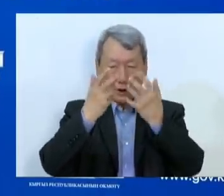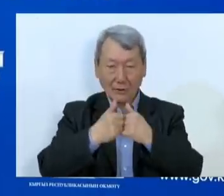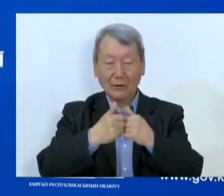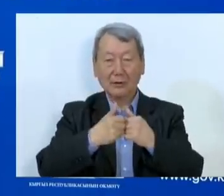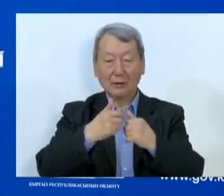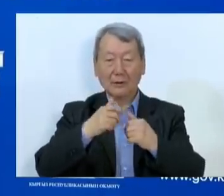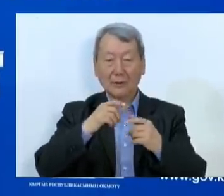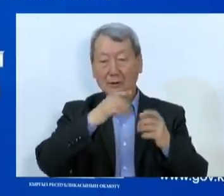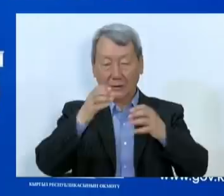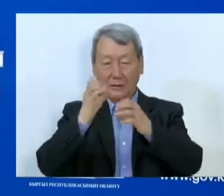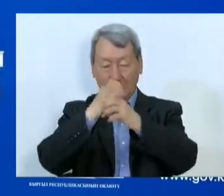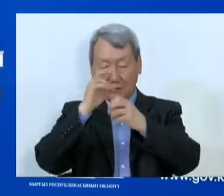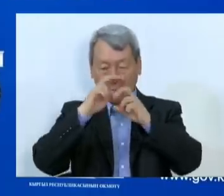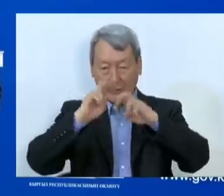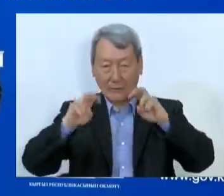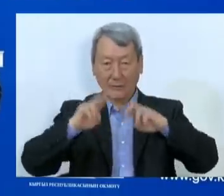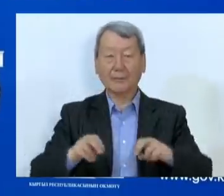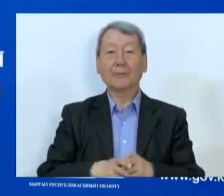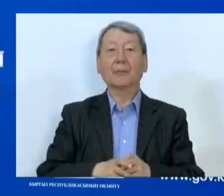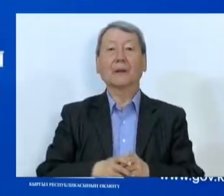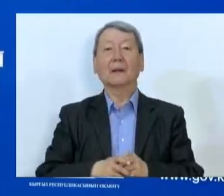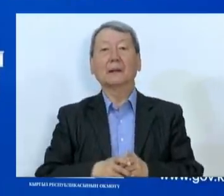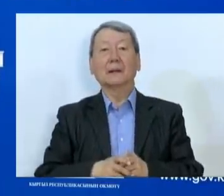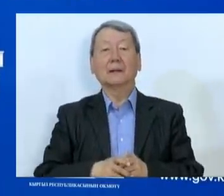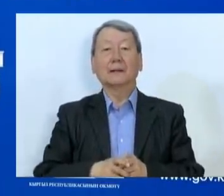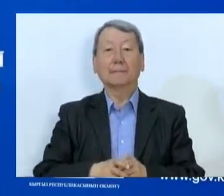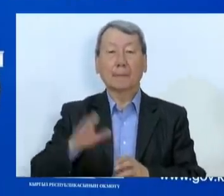2125 анализ ишке алынып, жыйынтыгы чыгарылды.